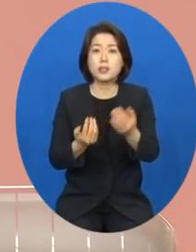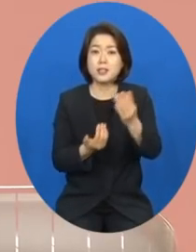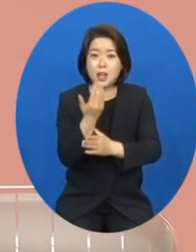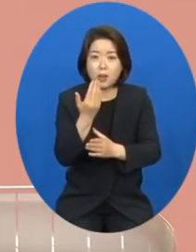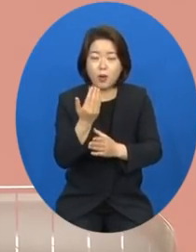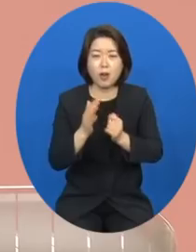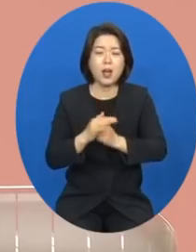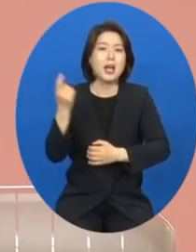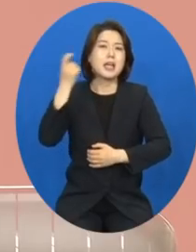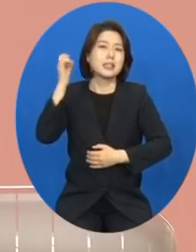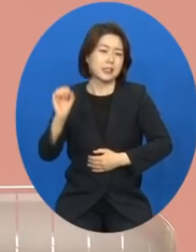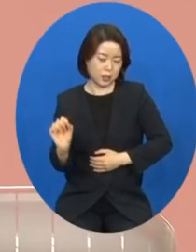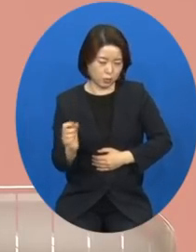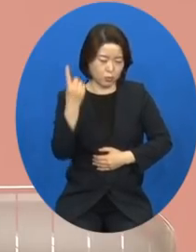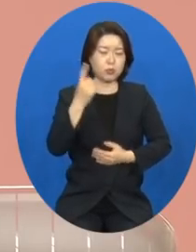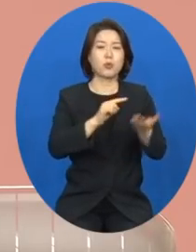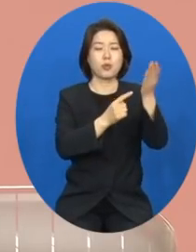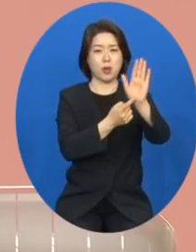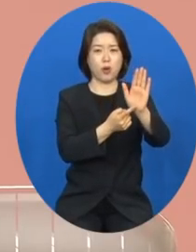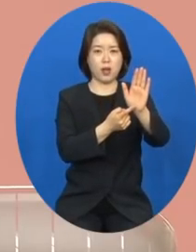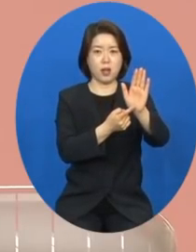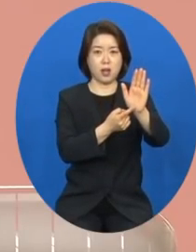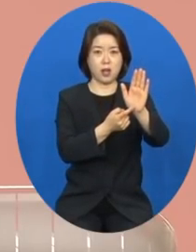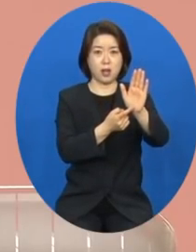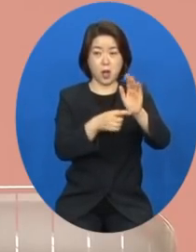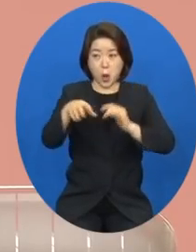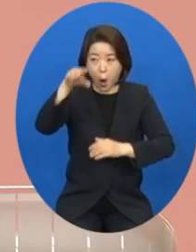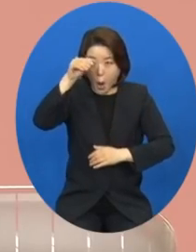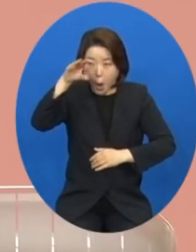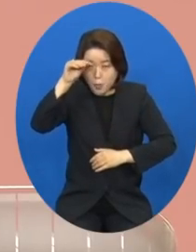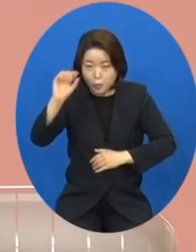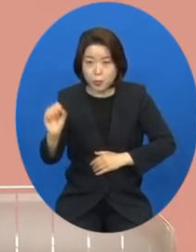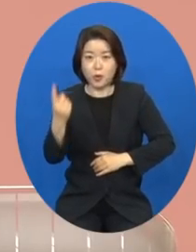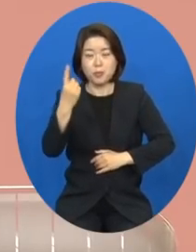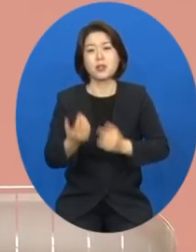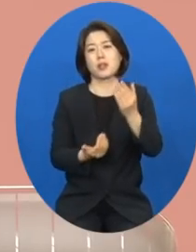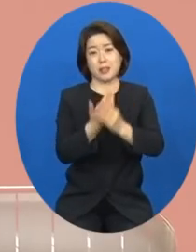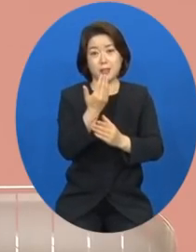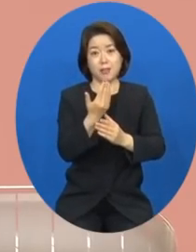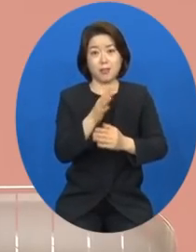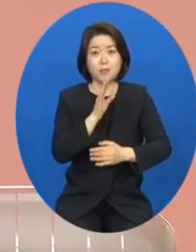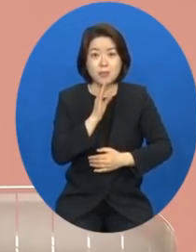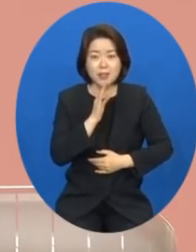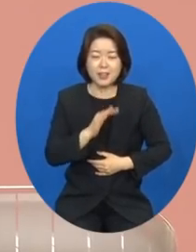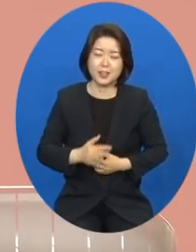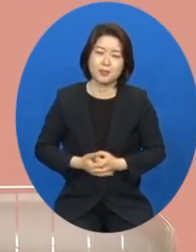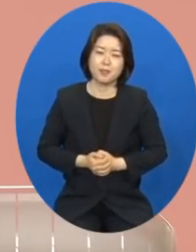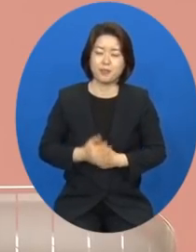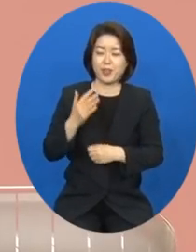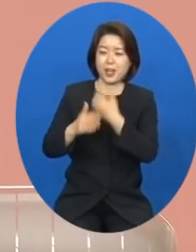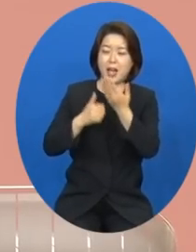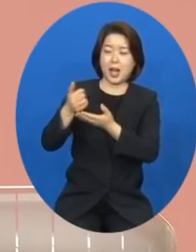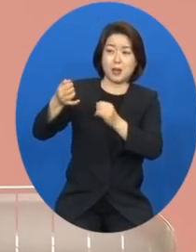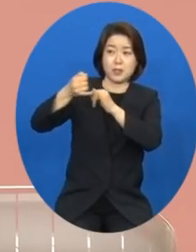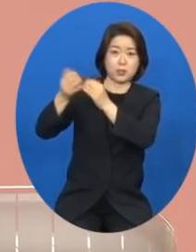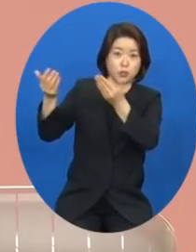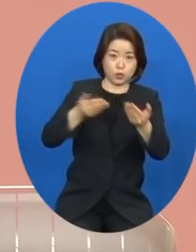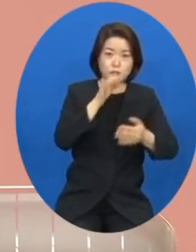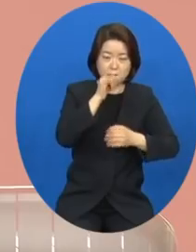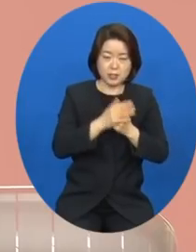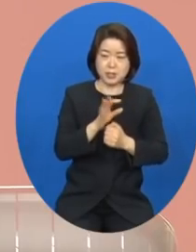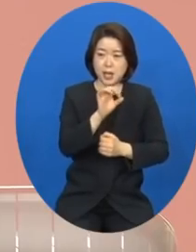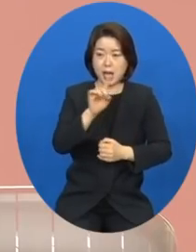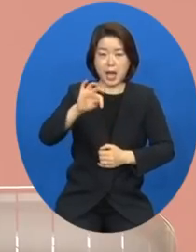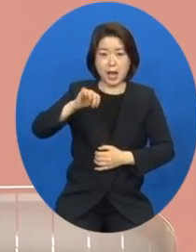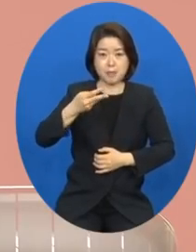들음에서 난다 는 거예요 들을 때에 믿음이 생기기 때문에 그렇습니다 그러면서 하나님이 하신 약속이 있어요 아말렉 에 대한